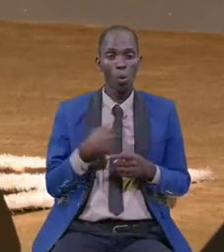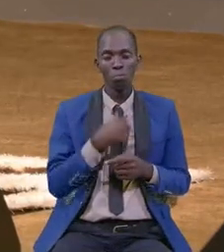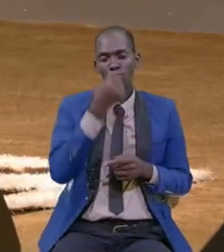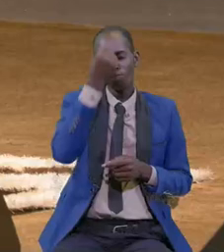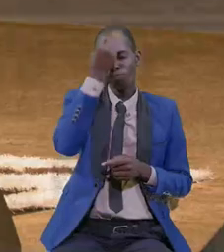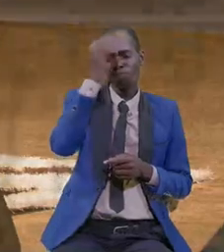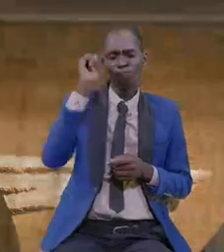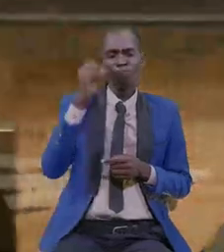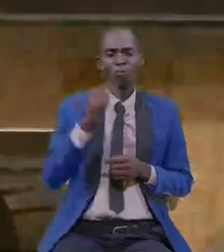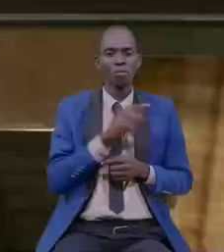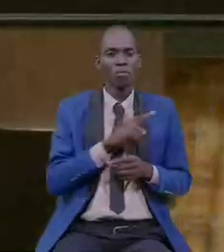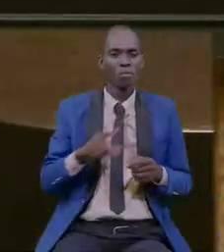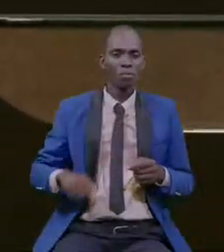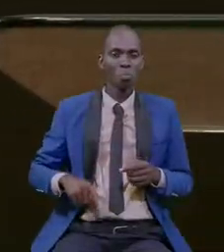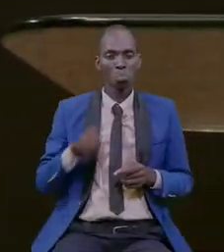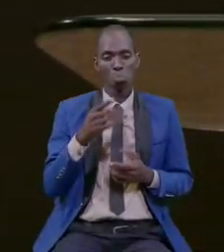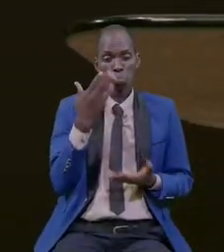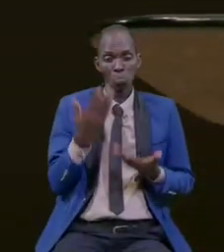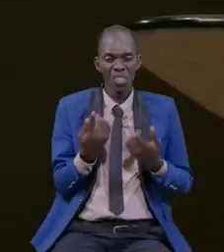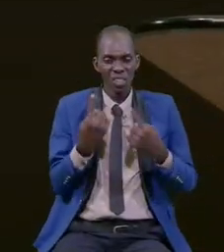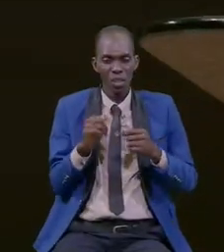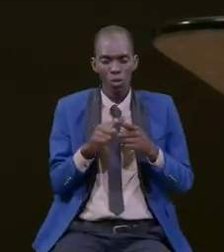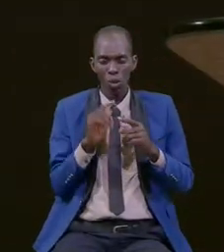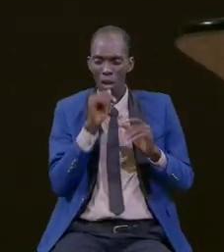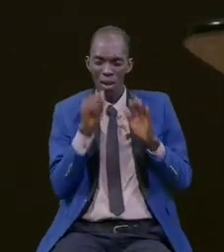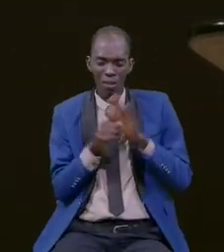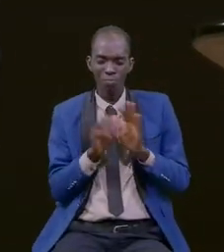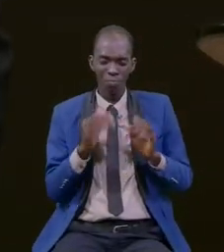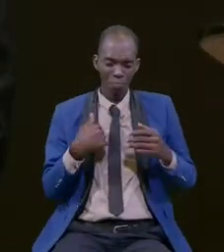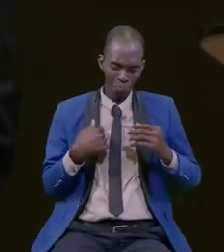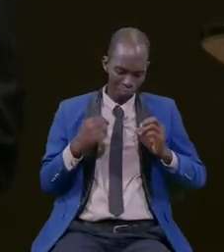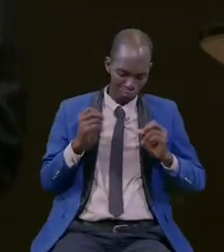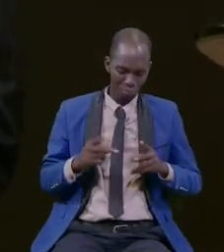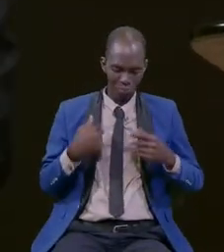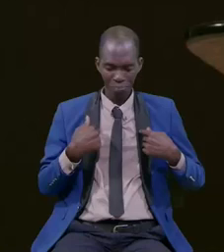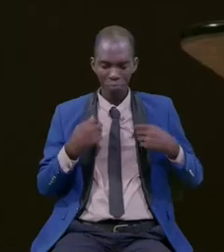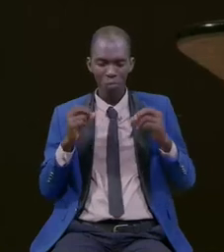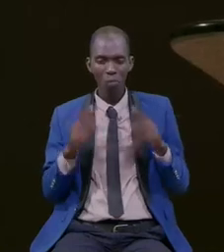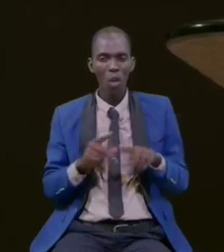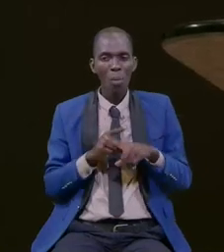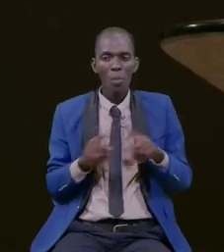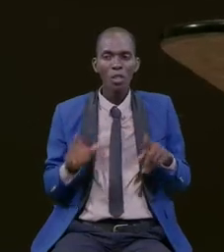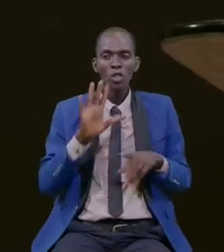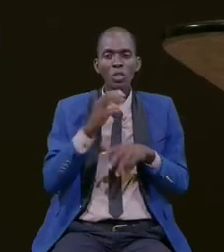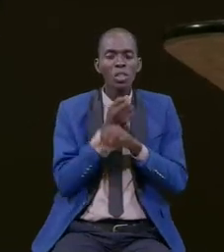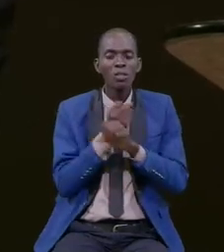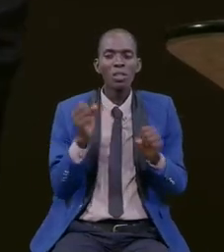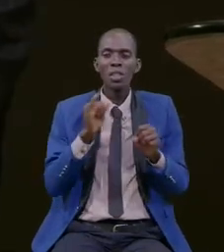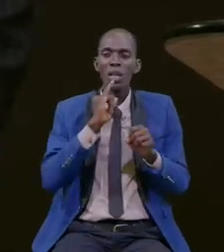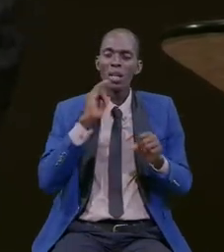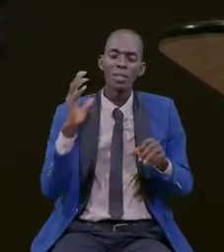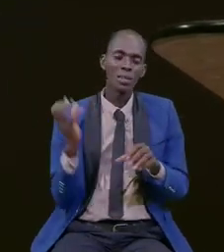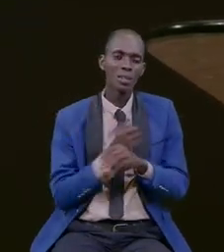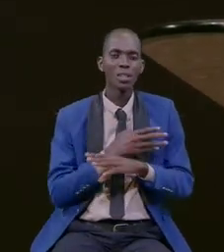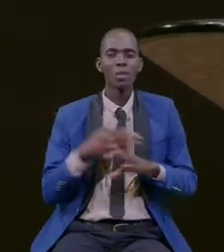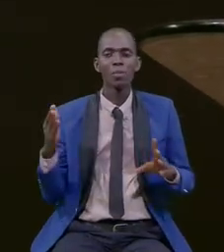esprit de bonne volonté me soutienne vous pouvez dire tout va bien tout va bien avec moi mais est-ce que votre salut est là le salut est parti et la joie du salut est